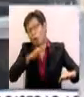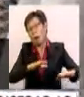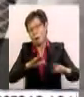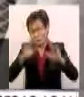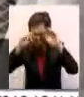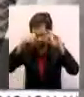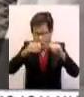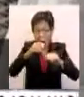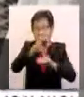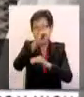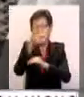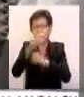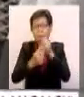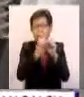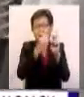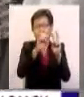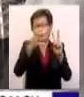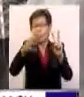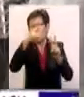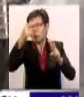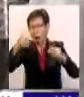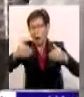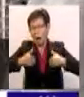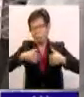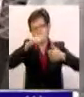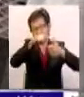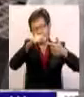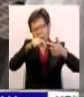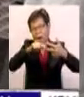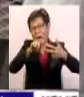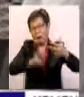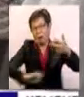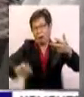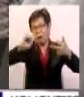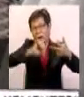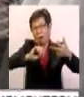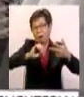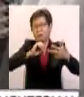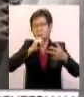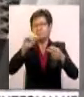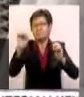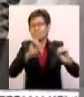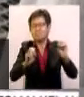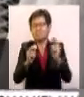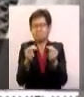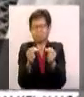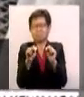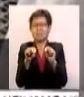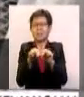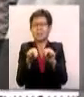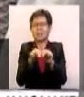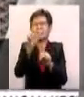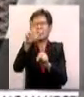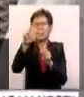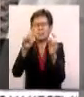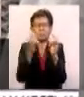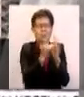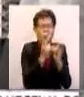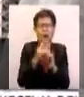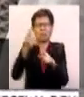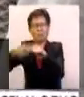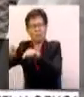JKM sejak tahun 2015, ekoran mempunyai 3 anak tanpa pernikahan yang sah dengan 3 teman lelaki